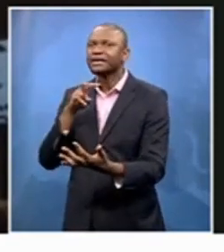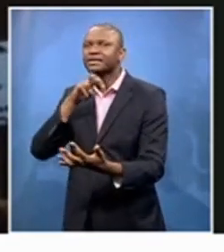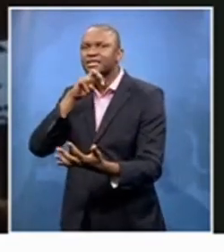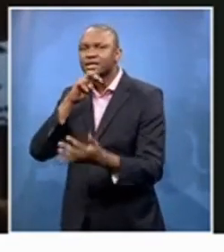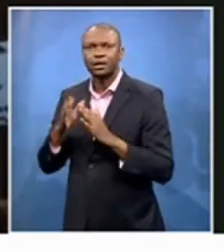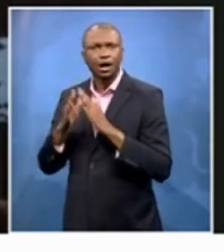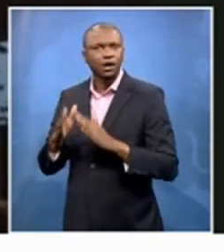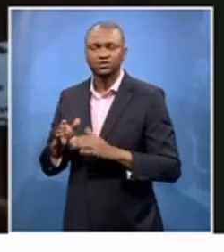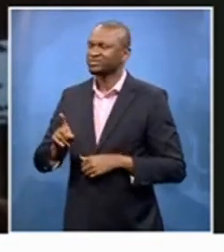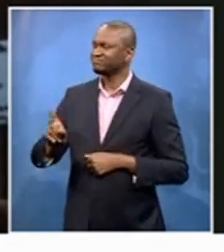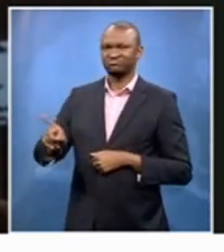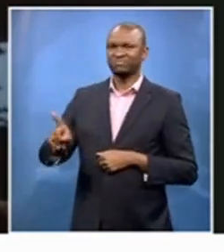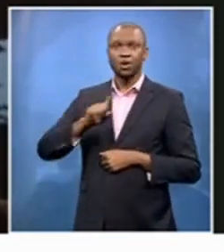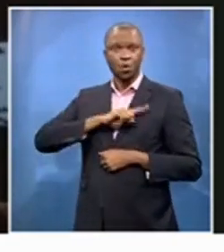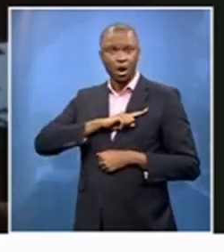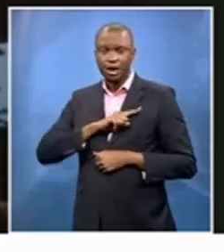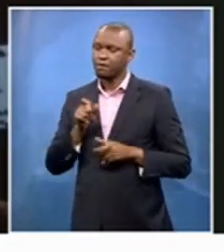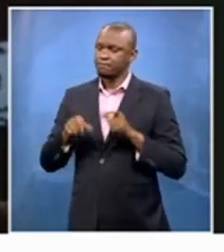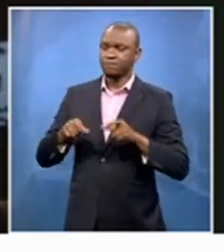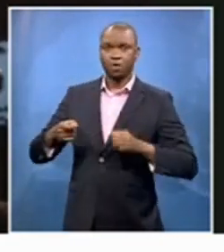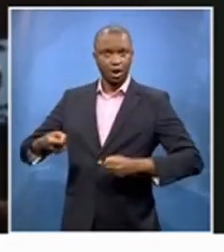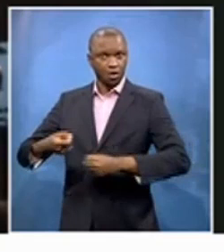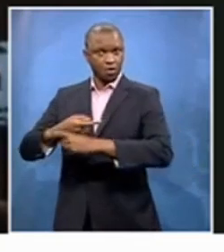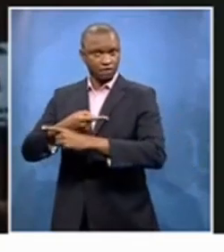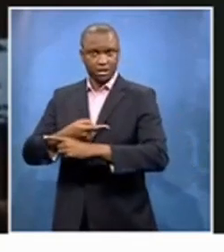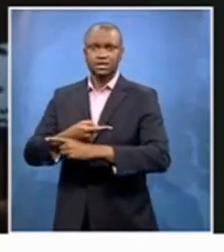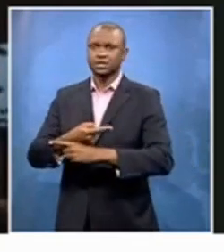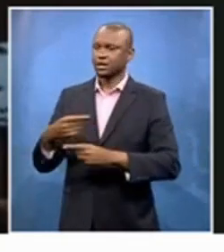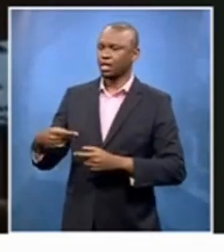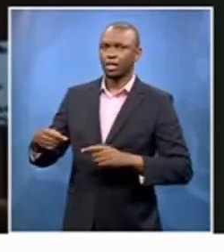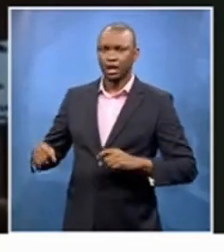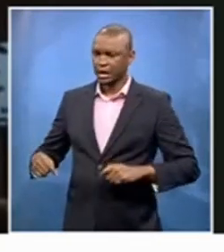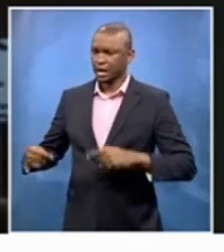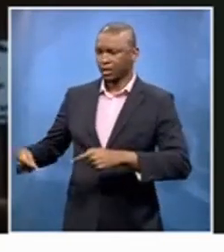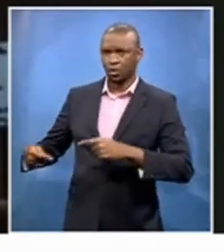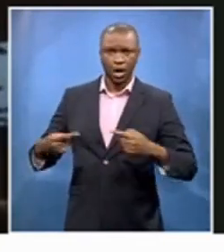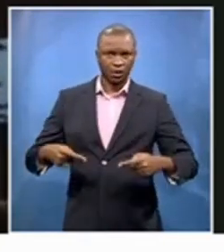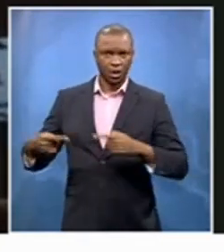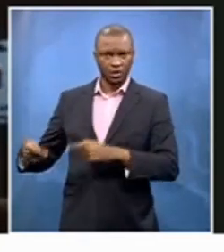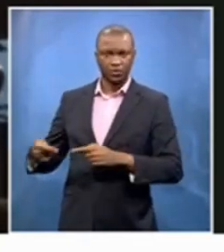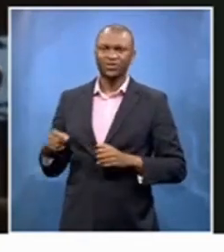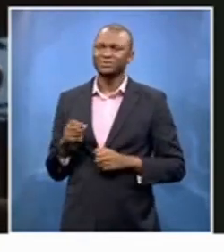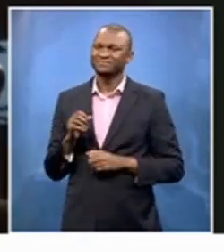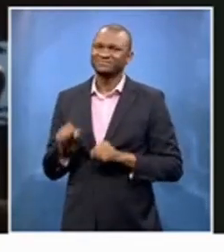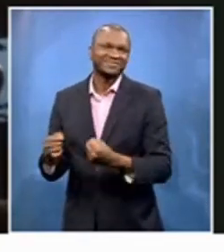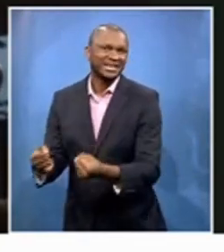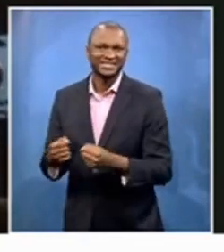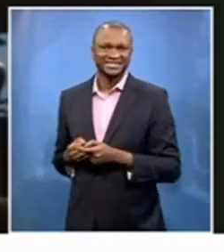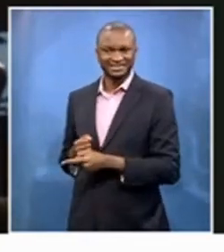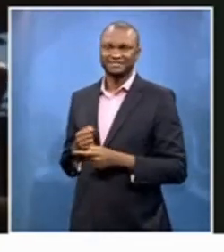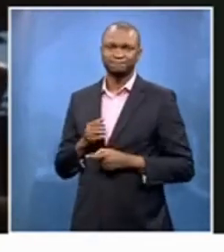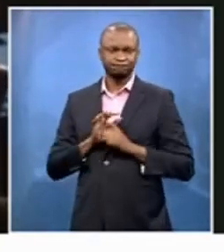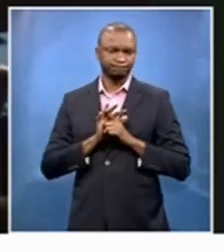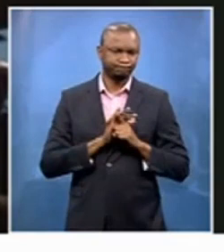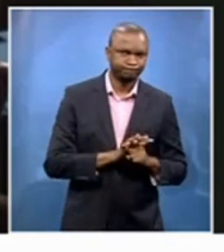emaphimbo langavumelani nale system lekhona kule live. Akavumeleki ukuthi akhulume kahle, ayasuppresswa. Kubonakele ukuthi